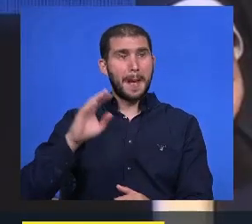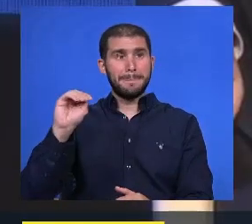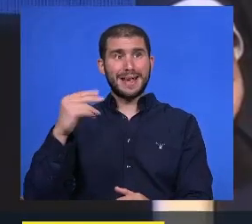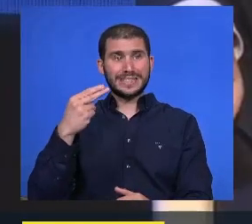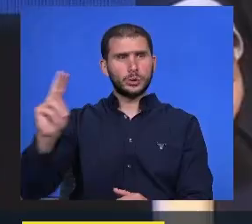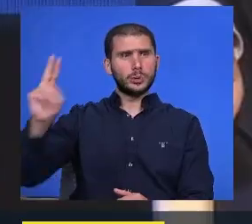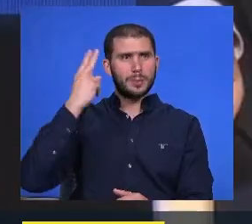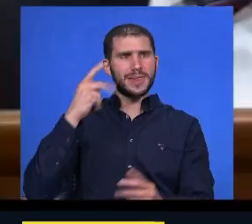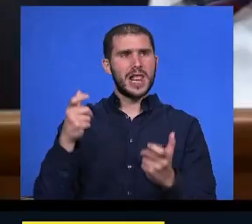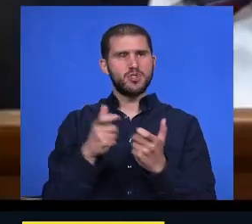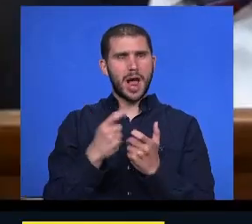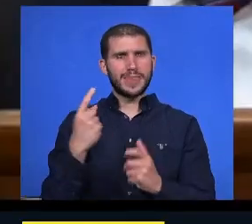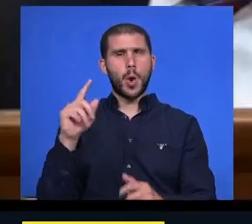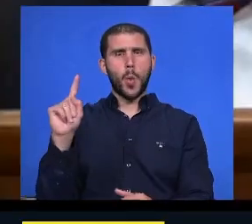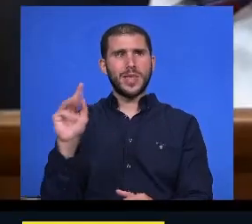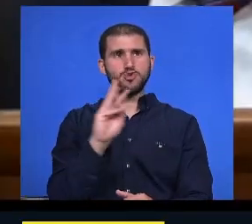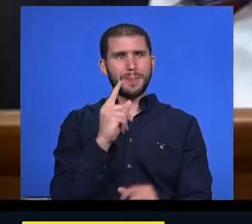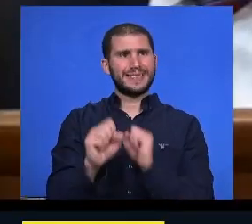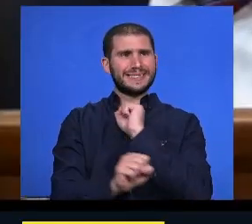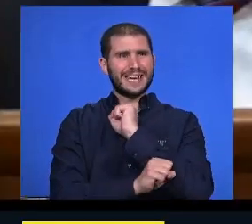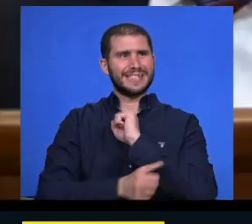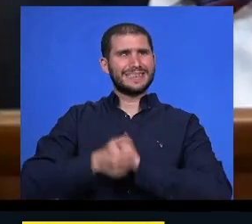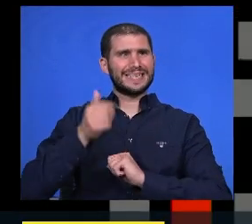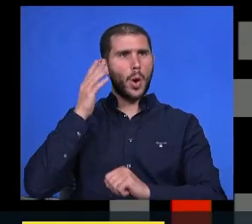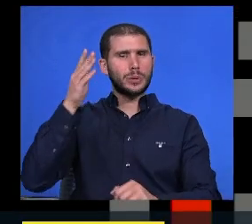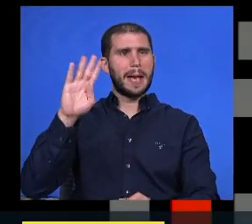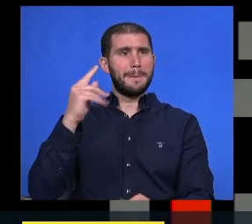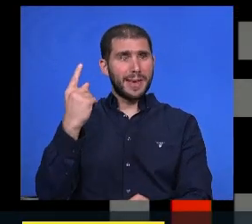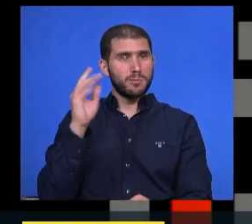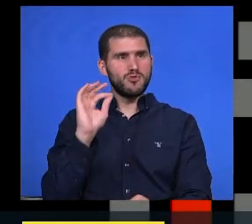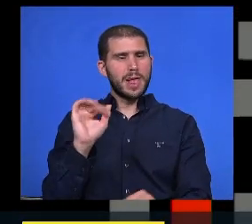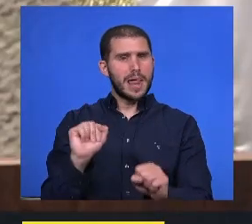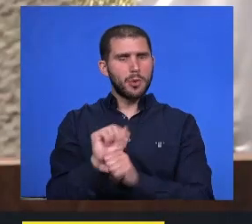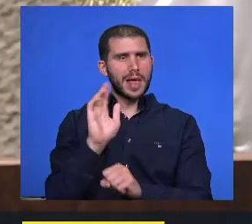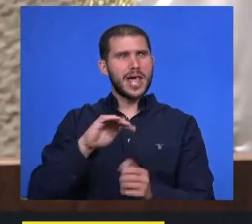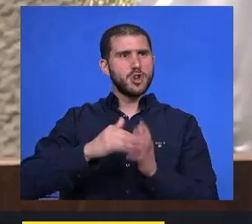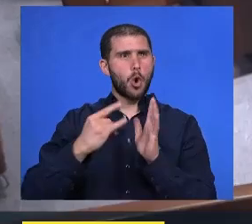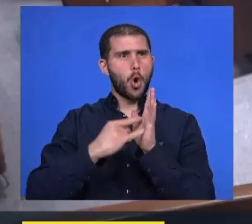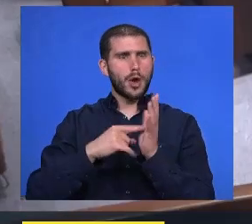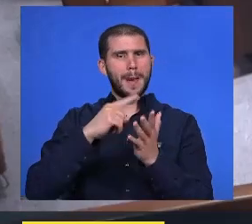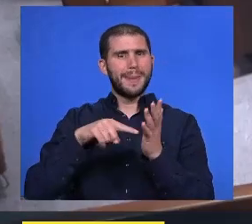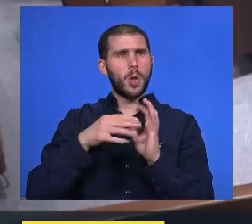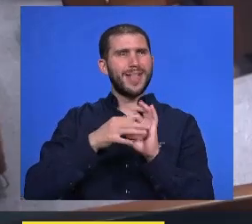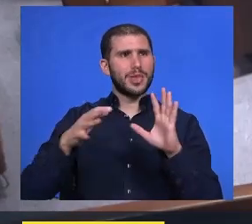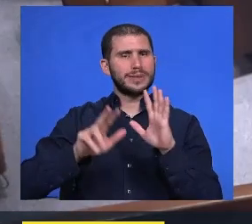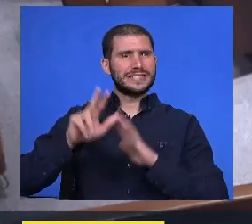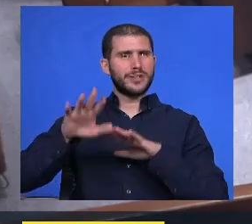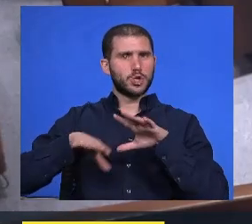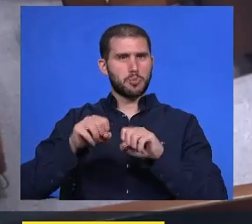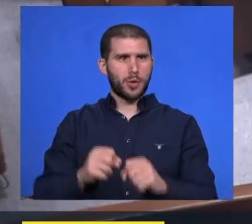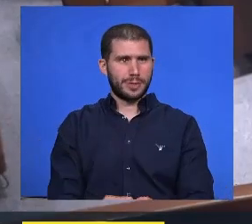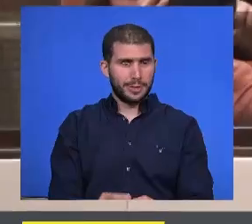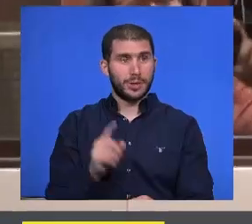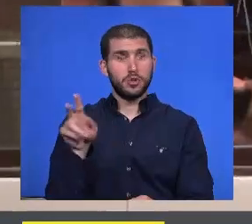זומן ללשכתה של ונדי שרמן, סגניתו של שר החוץ בלינקן, כדי למחות על אישור החוק לביטול ההתנתקות בצפון שומרון. The desire for